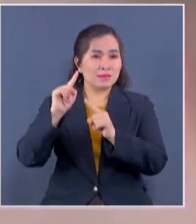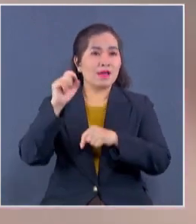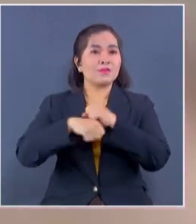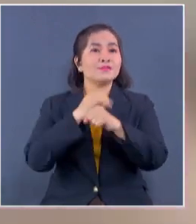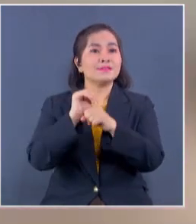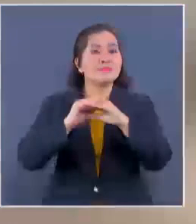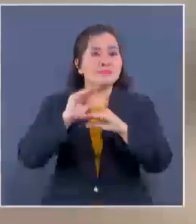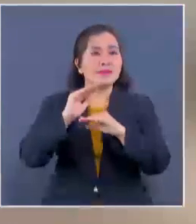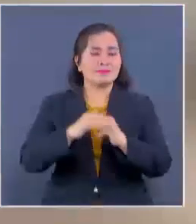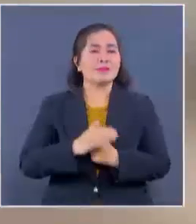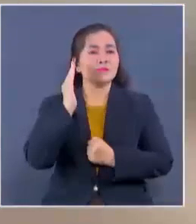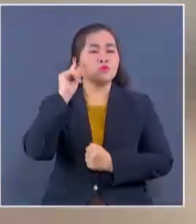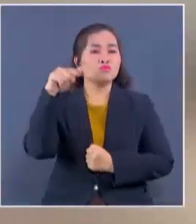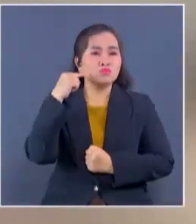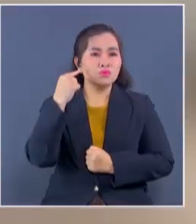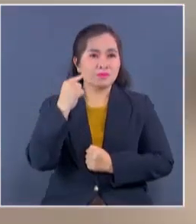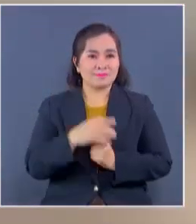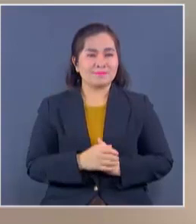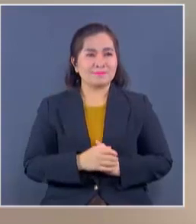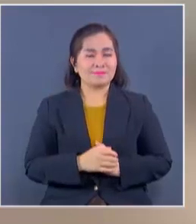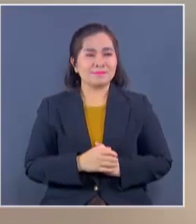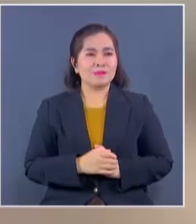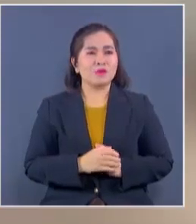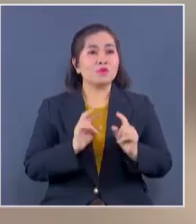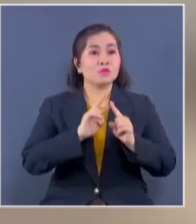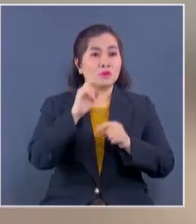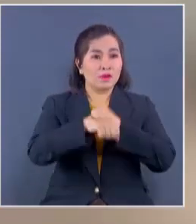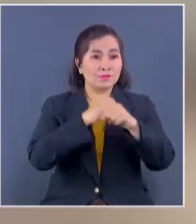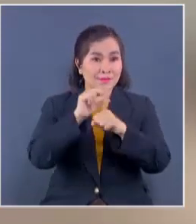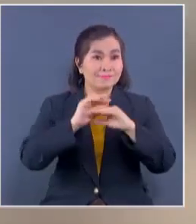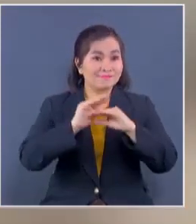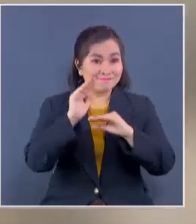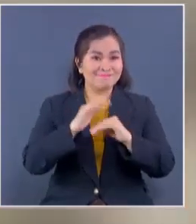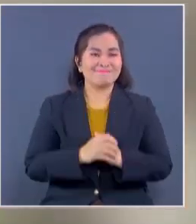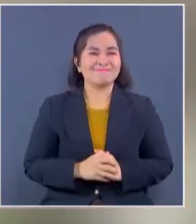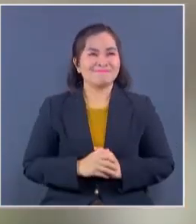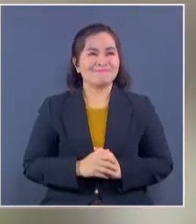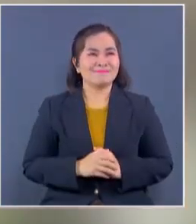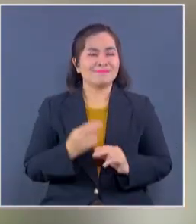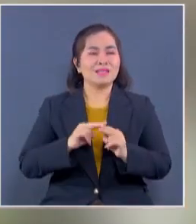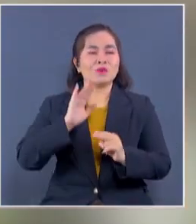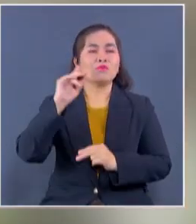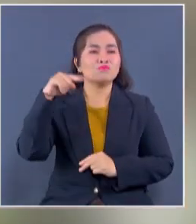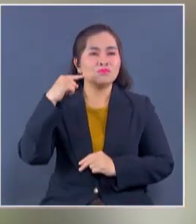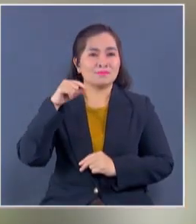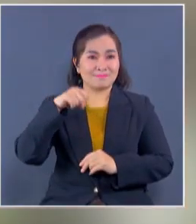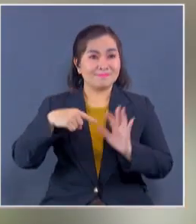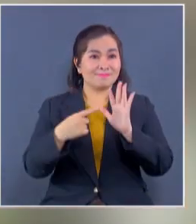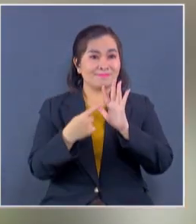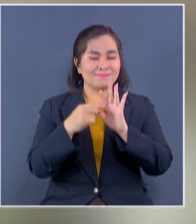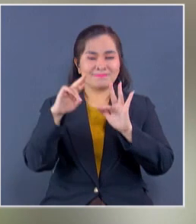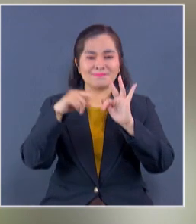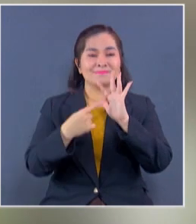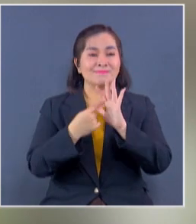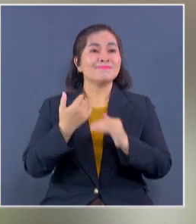ก็พุ่งเป้าไปที่พิธีกรสาวอย่างพี่บุ๋มปนัดดาส่วนอีกคนอายุ30บวกค่ะและหนึ่งในนั้นก็มีชื่อของซาร่าโฮเลอร์รวมอยู่ด้ว